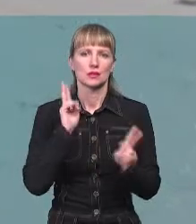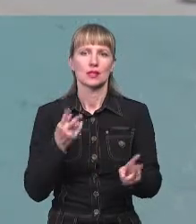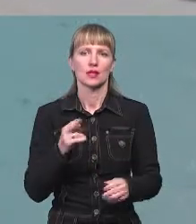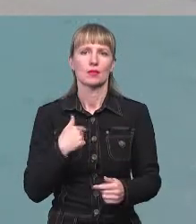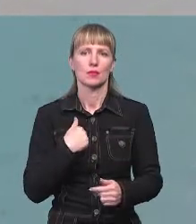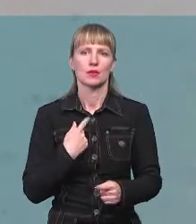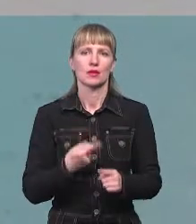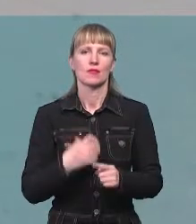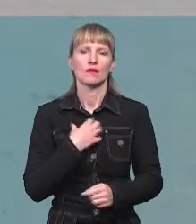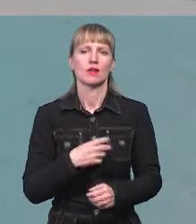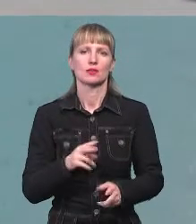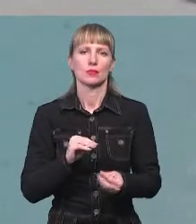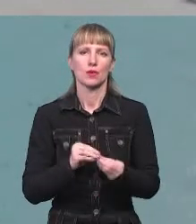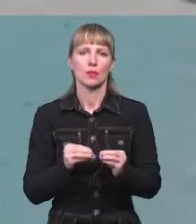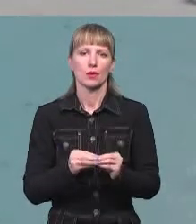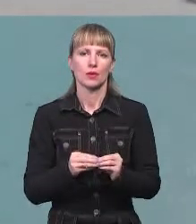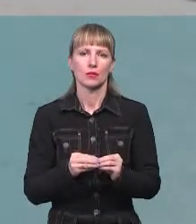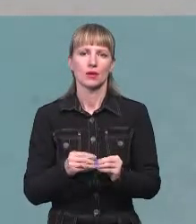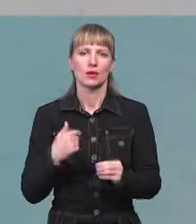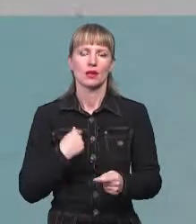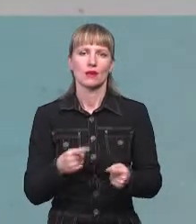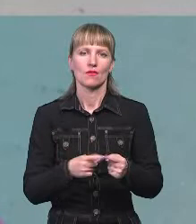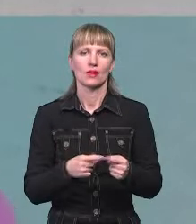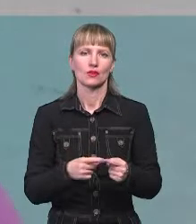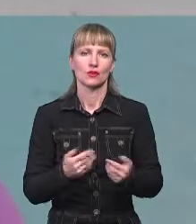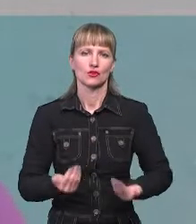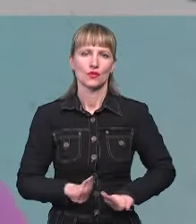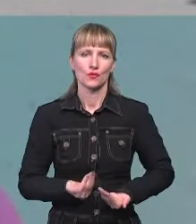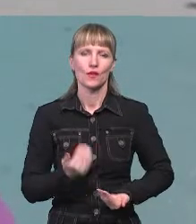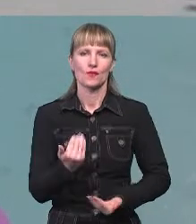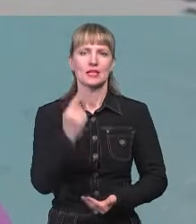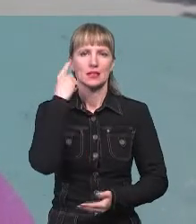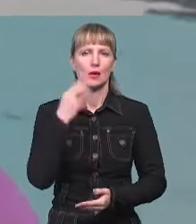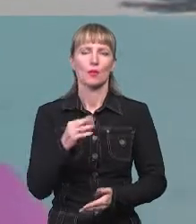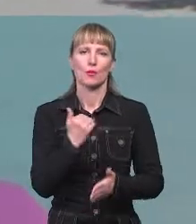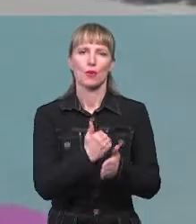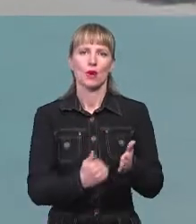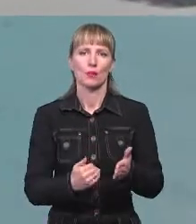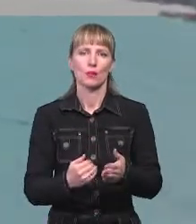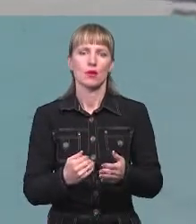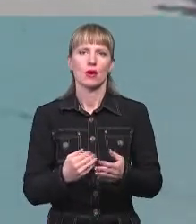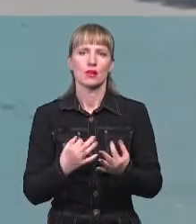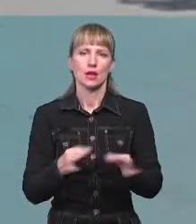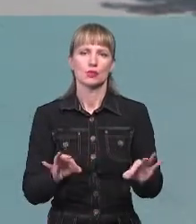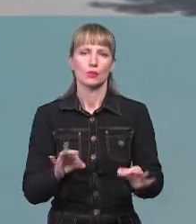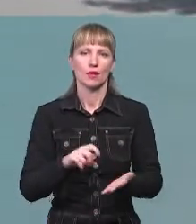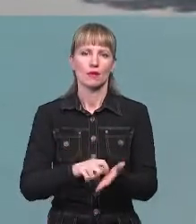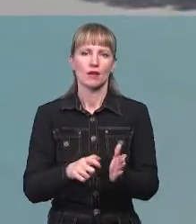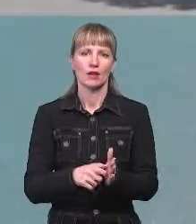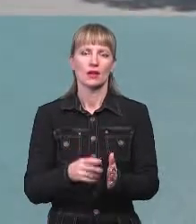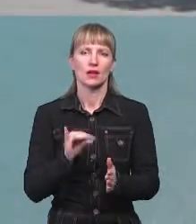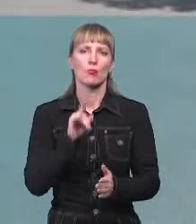це актуальна проблема, оскільки я знімаю квартиру. А чи знаєте ви про програми «Доступне житло» та «Пільгове молодіжне кредитування»